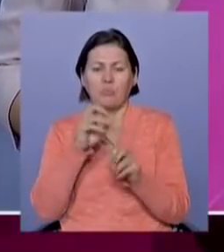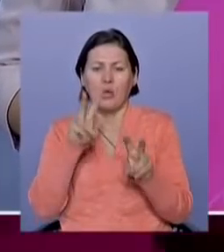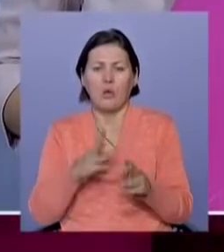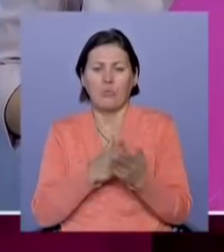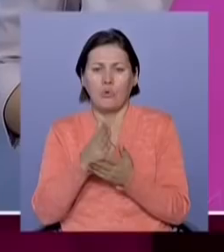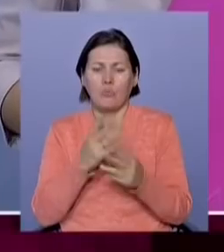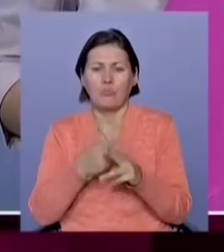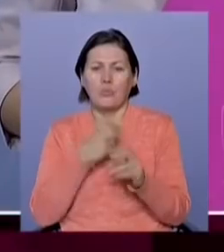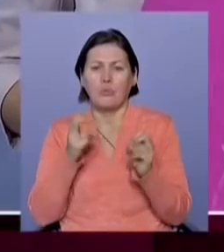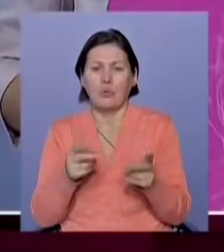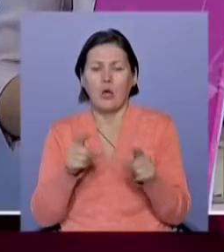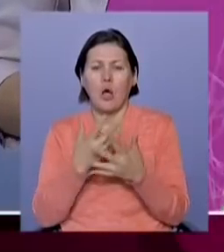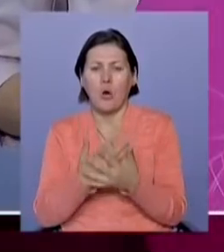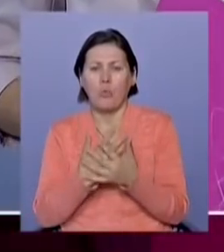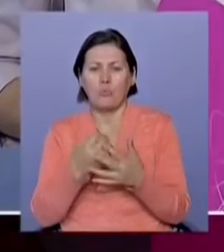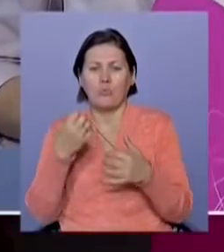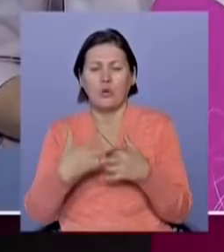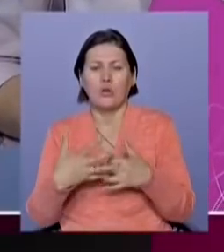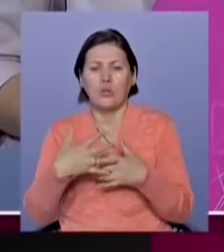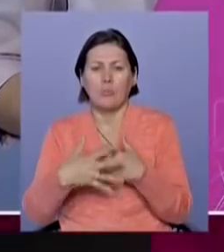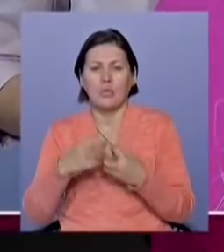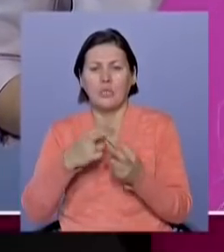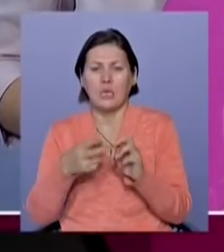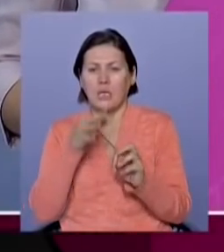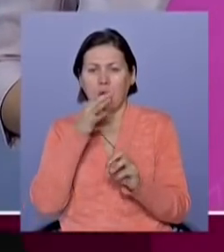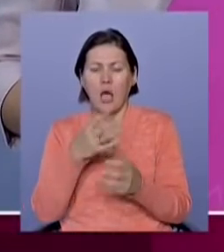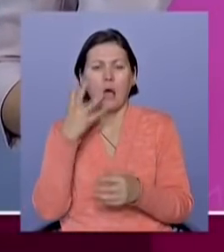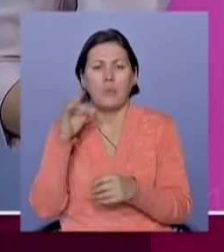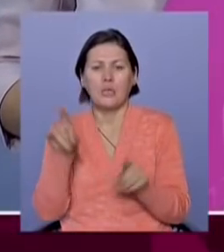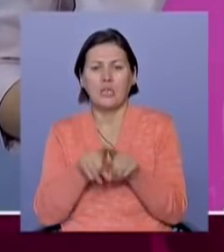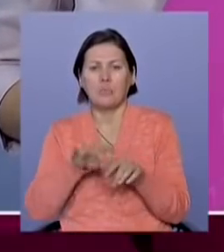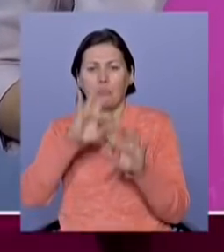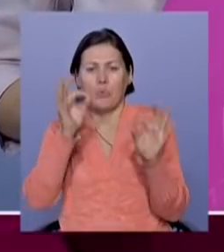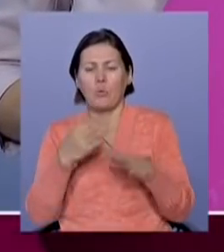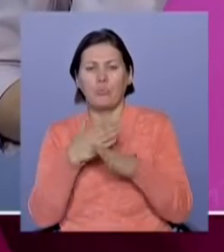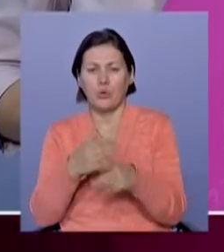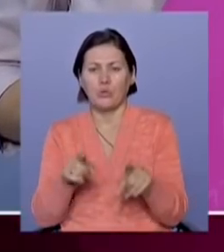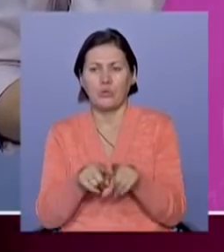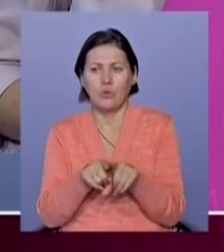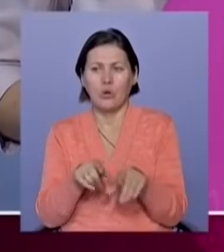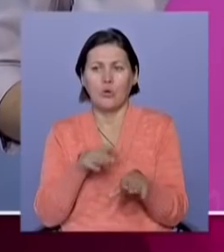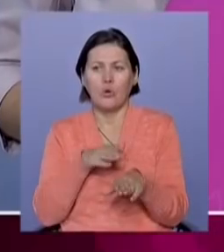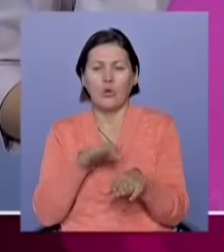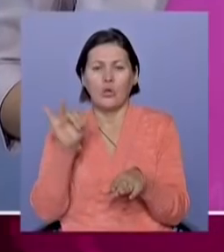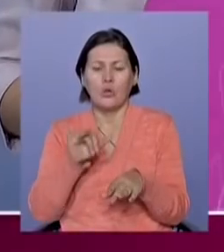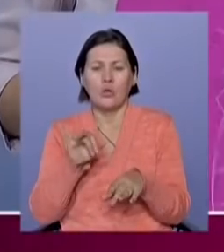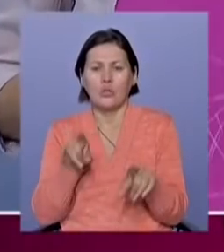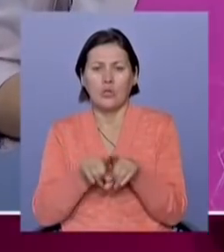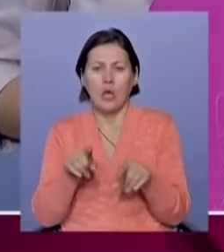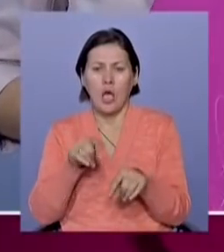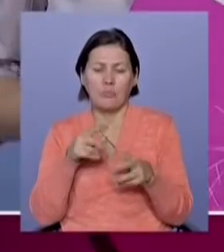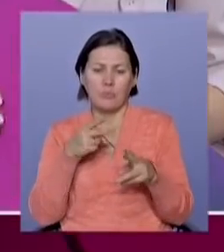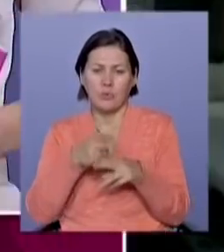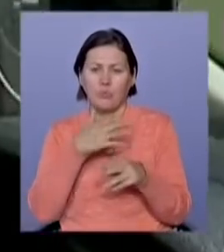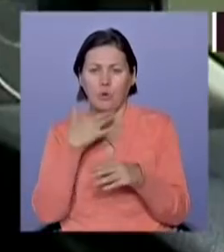қызметтердің қауіпсіздігі қоғамның ортақ мәселесі деп санайды. Және Алматыдағы жедел жәрдем қызметкерлеріне қауіп-қатерден басқа да кедергілер